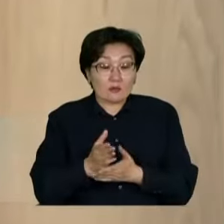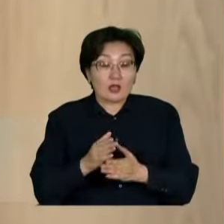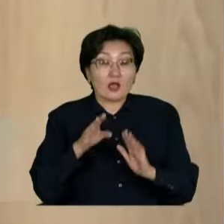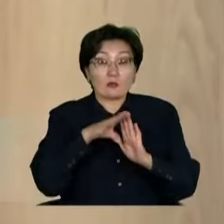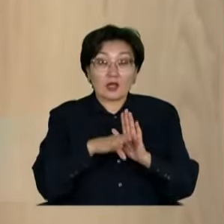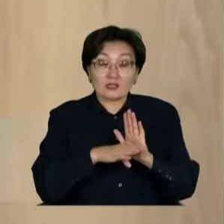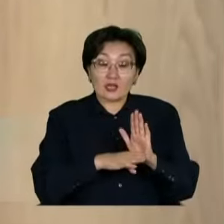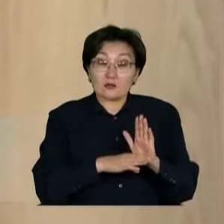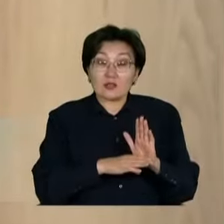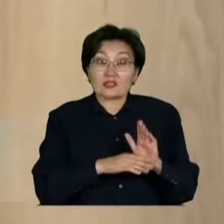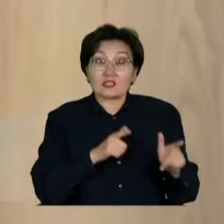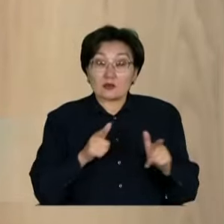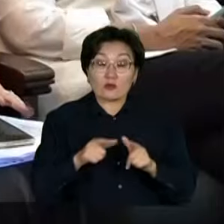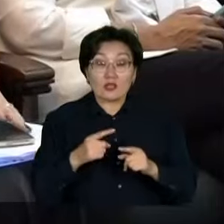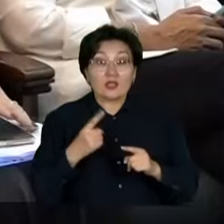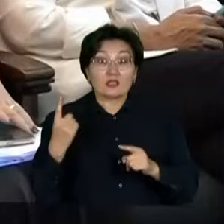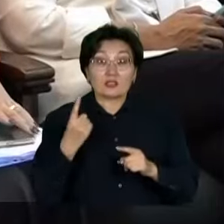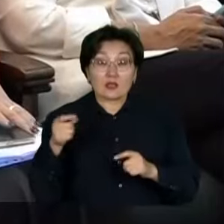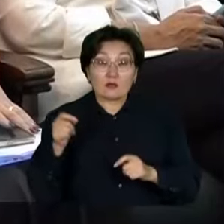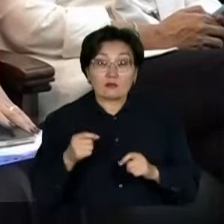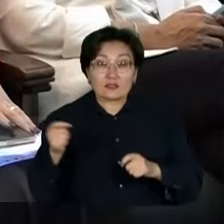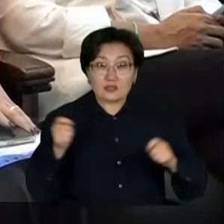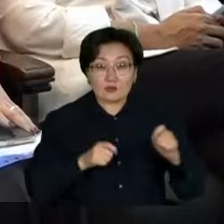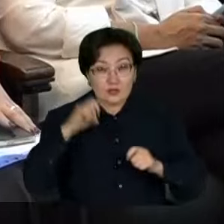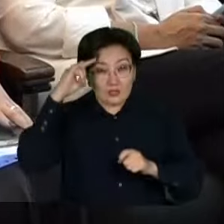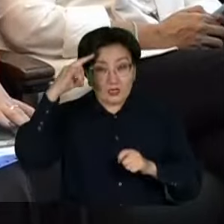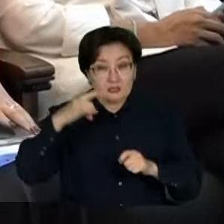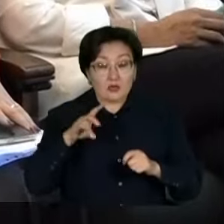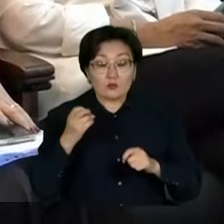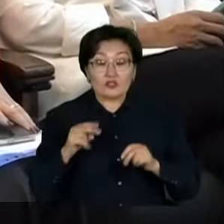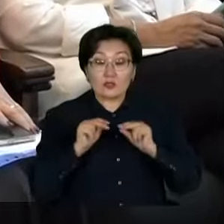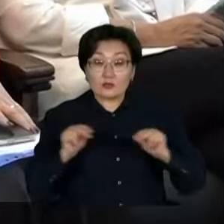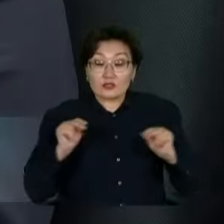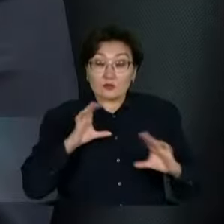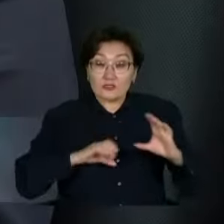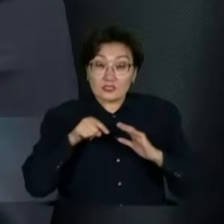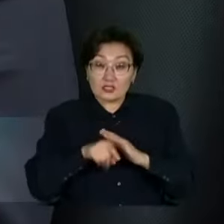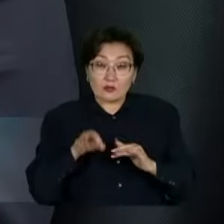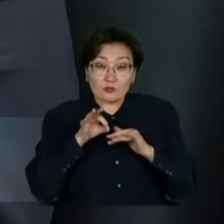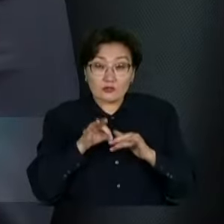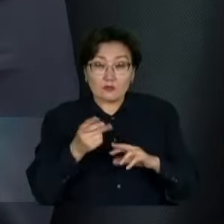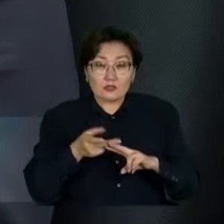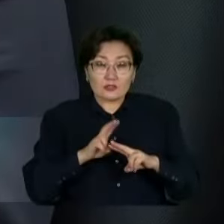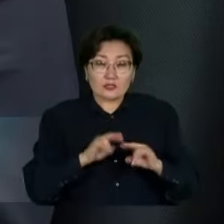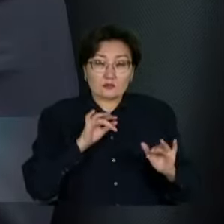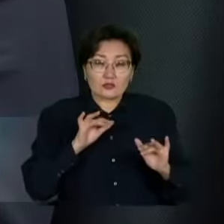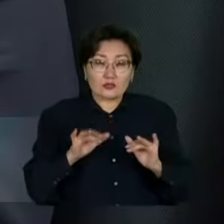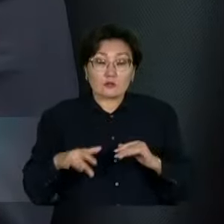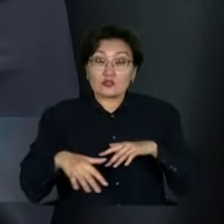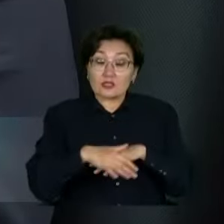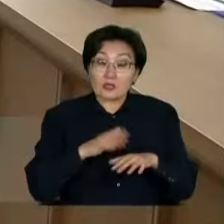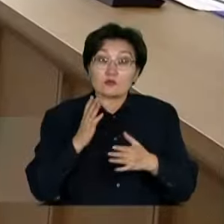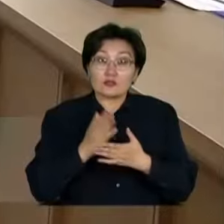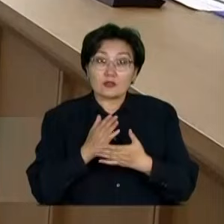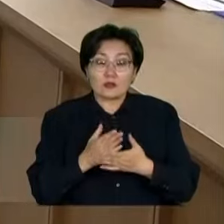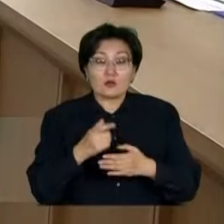бағдарламаны қолға алды. Алғашқы семинар Абай атындағы Қазақ ұлттық педагогикалық университетінде өтті. Аталмыш іс-шара қоғамда болып